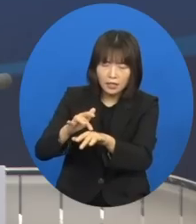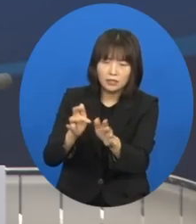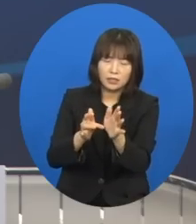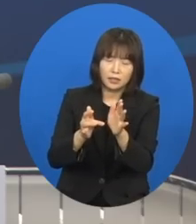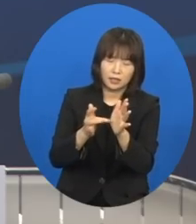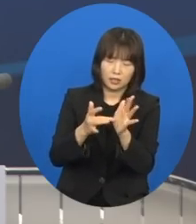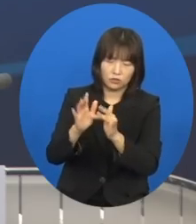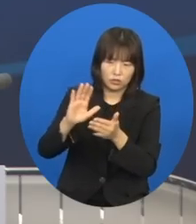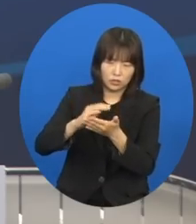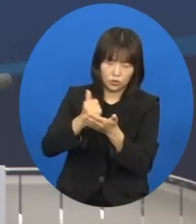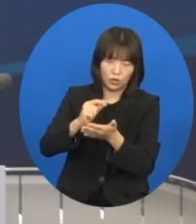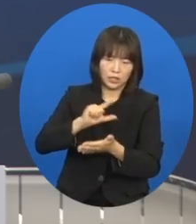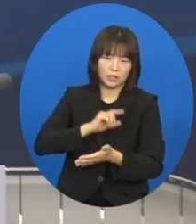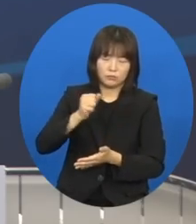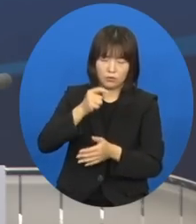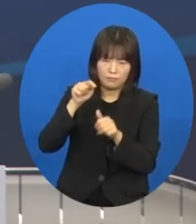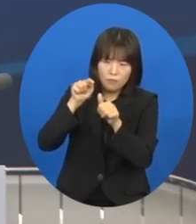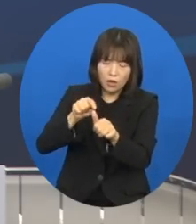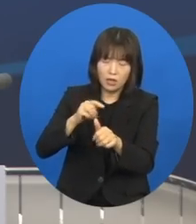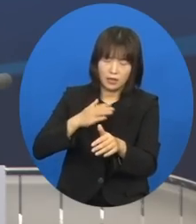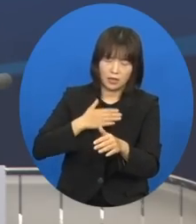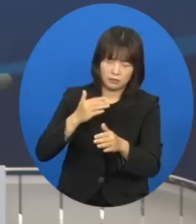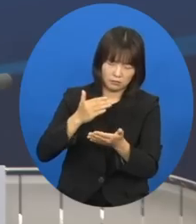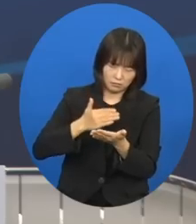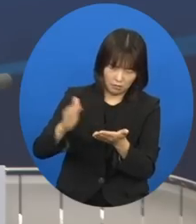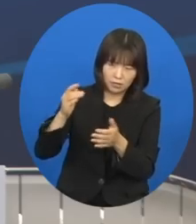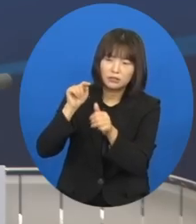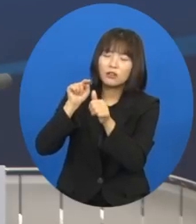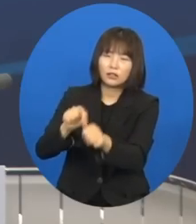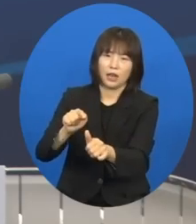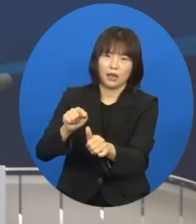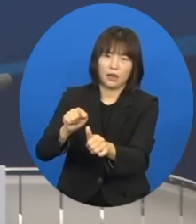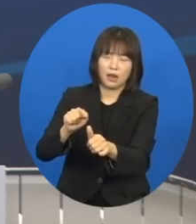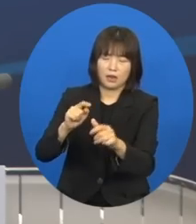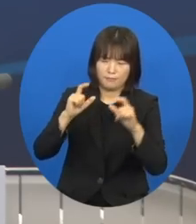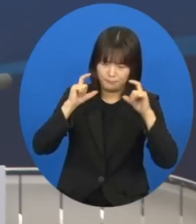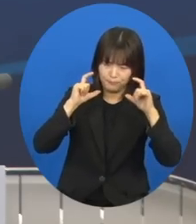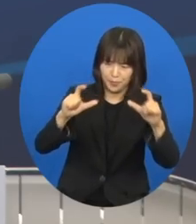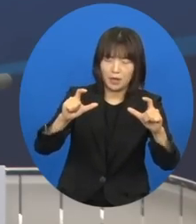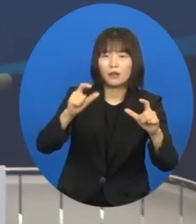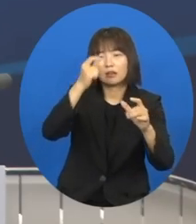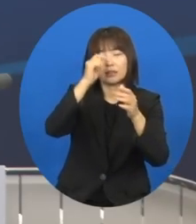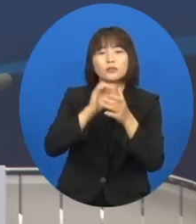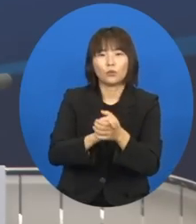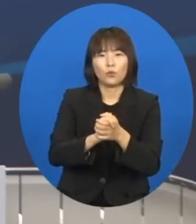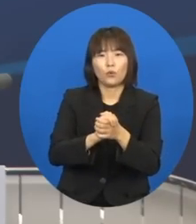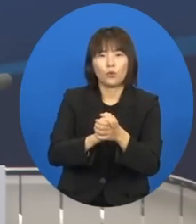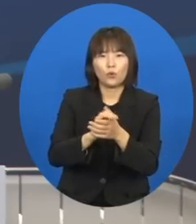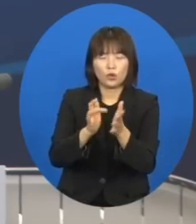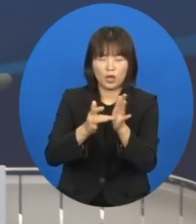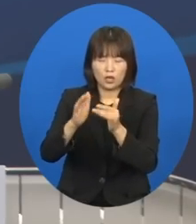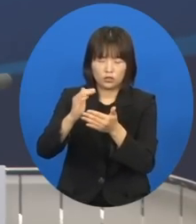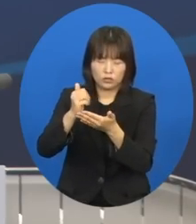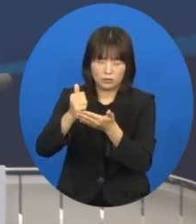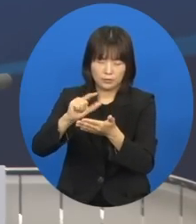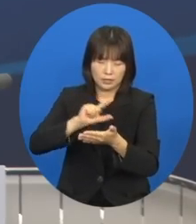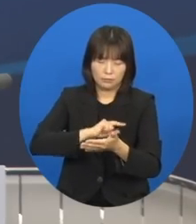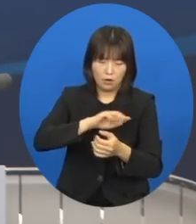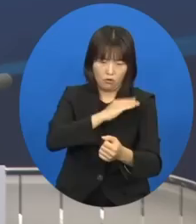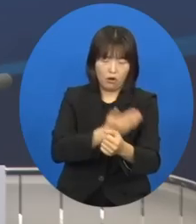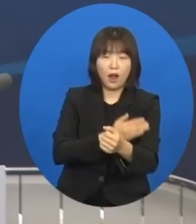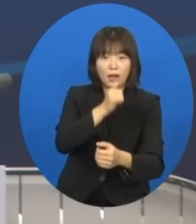이름으로 명하노니 내게서 떠나갈지어다, 이렇게 선포를 하는 거예요. 예수 이름의 권세가 있기